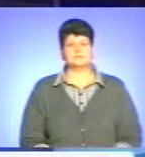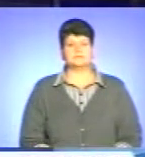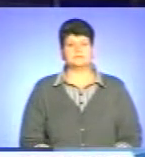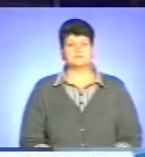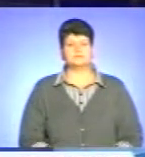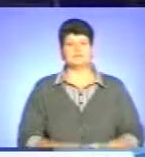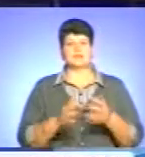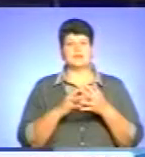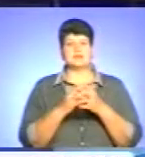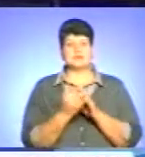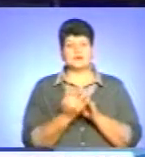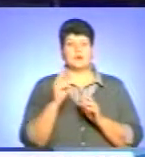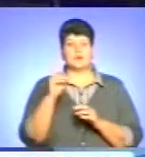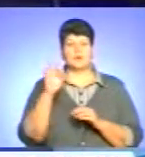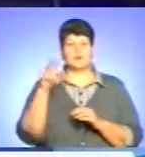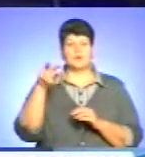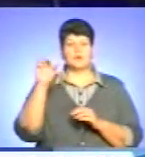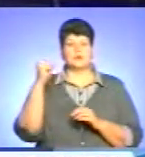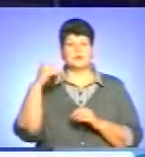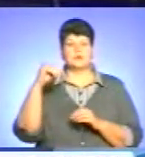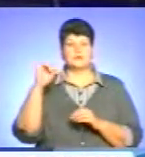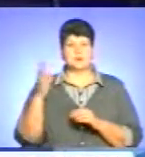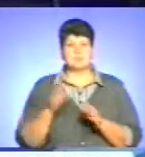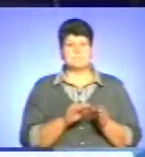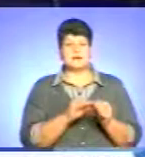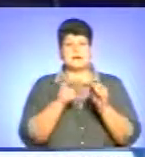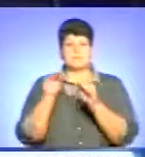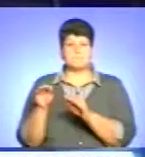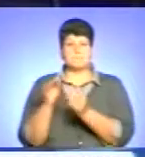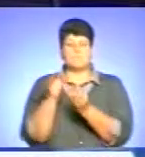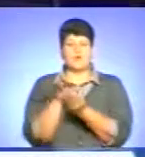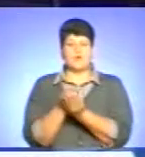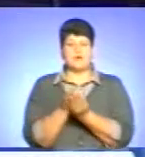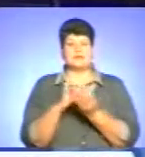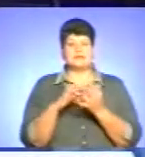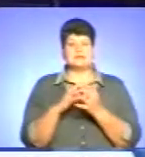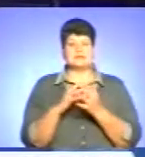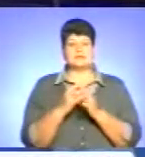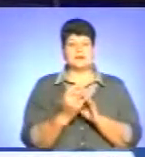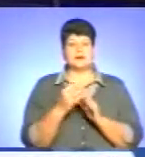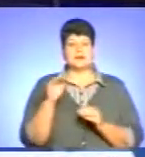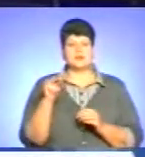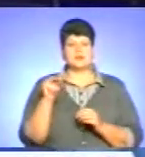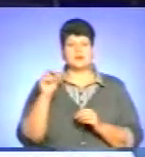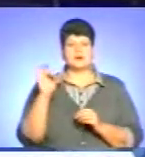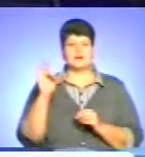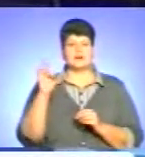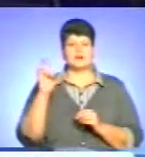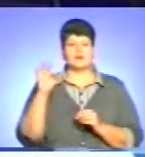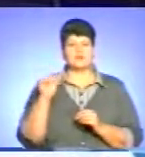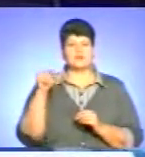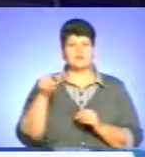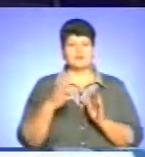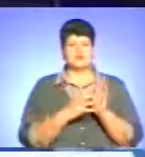У селі Колодіївка Підволочиського району перепоховали солдата Павла Чернова. Він загинув при штурмі Тернополя 1944